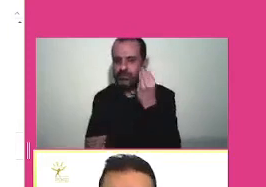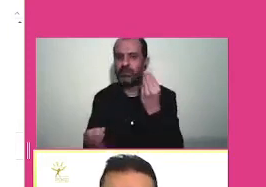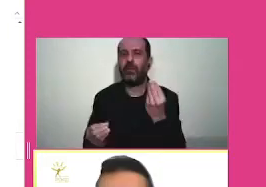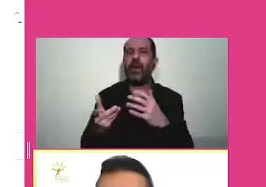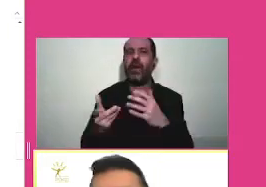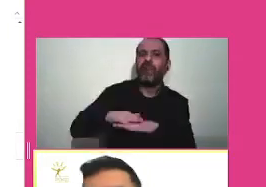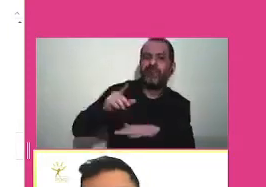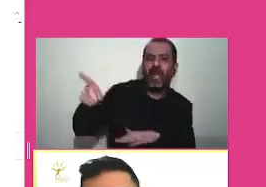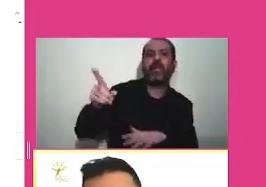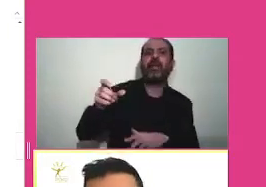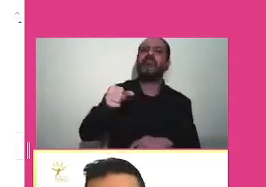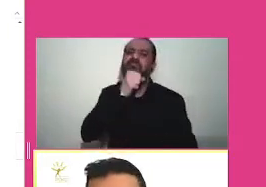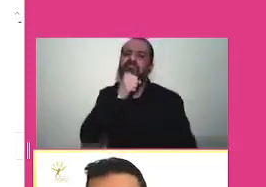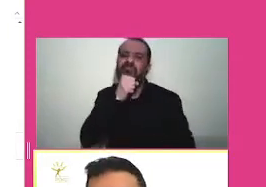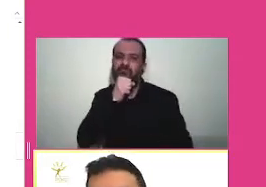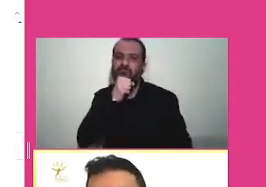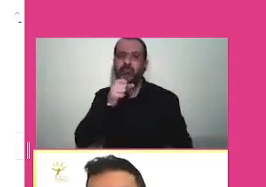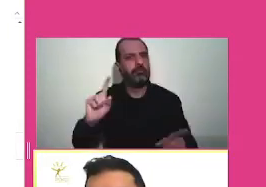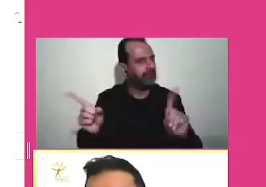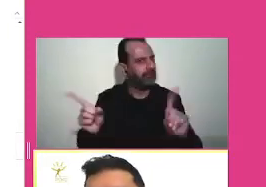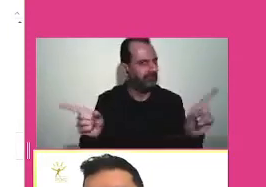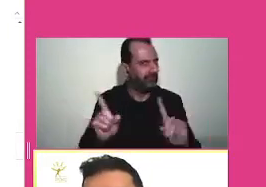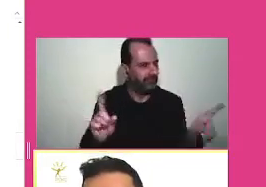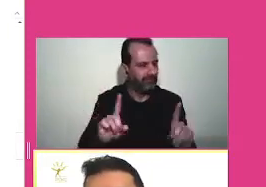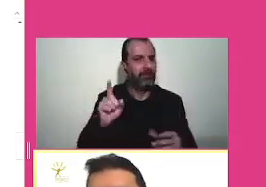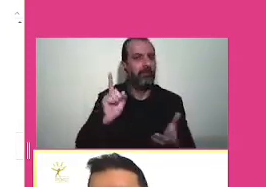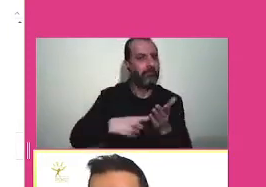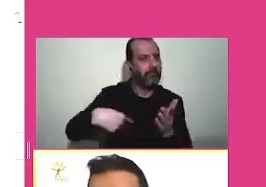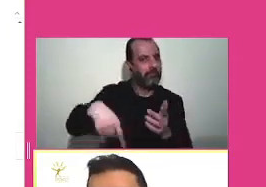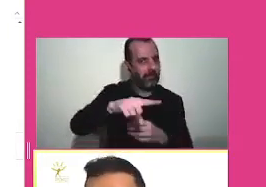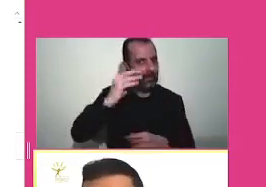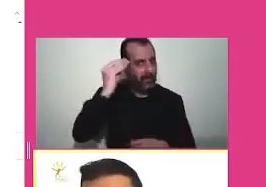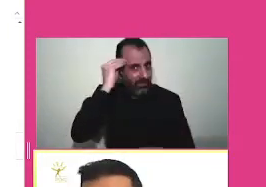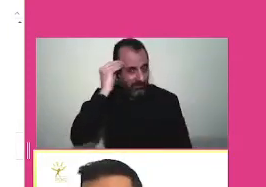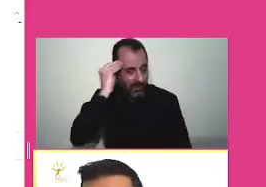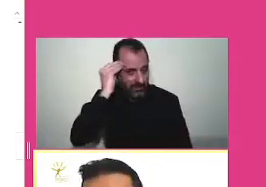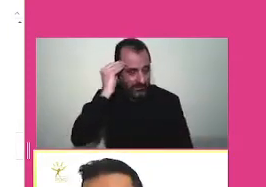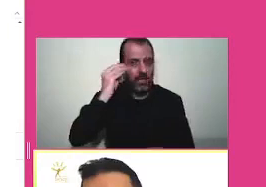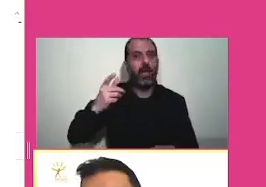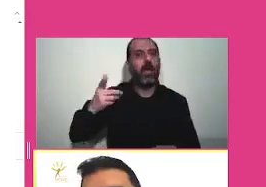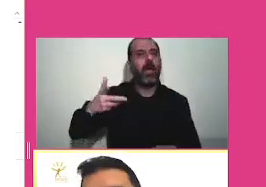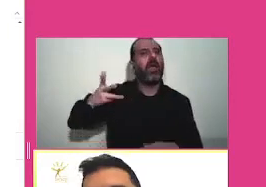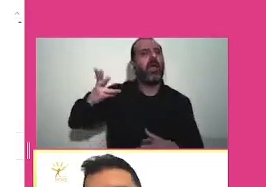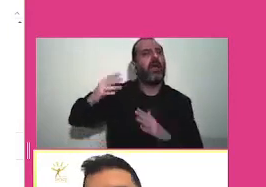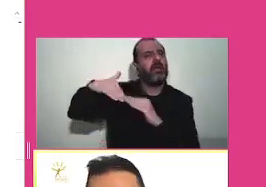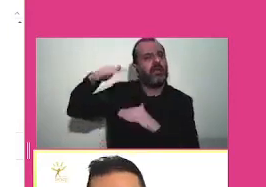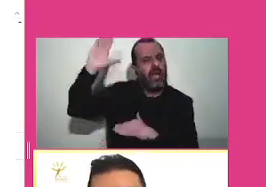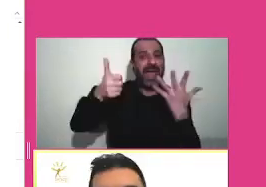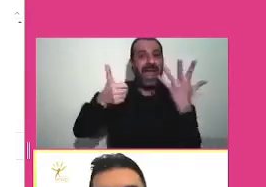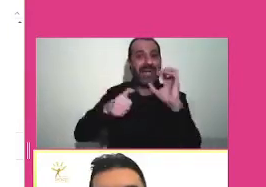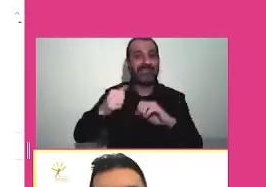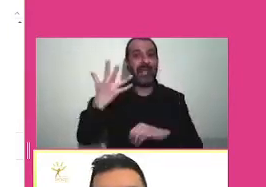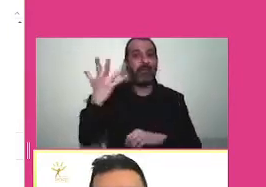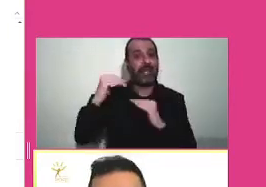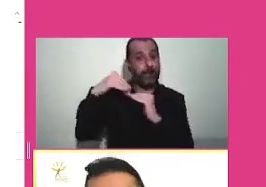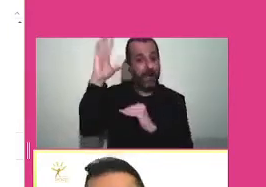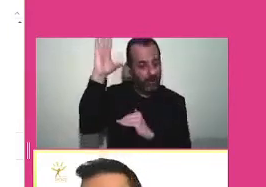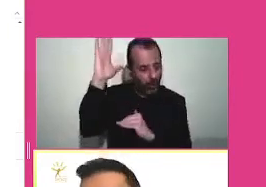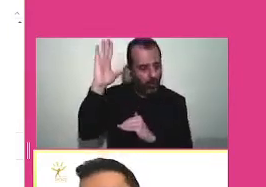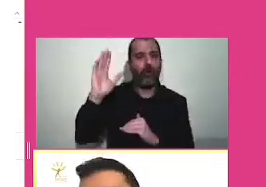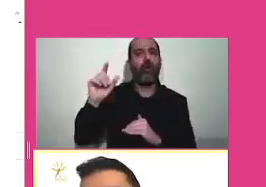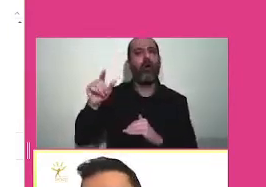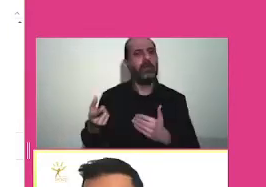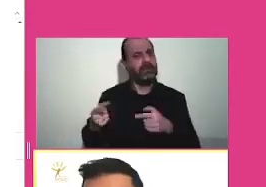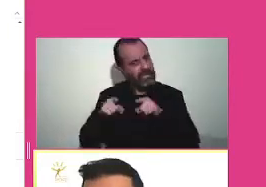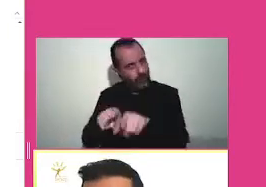μορφή αναπηρίας. Αυτό είναι λάθος και θα πρέπει να κατανοήσουμε ότι πάρα πολλοί ηλικιωμένοι, πάρα πολλοί άνθρωποι άνω των 65 μπορούν να έχουν